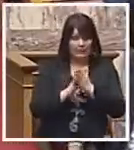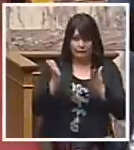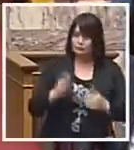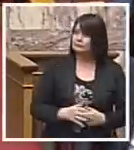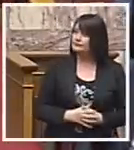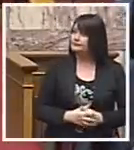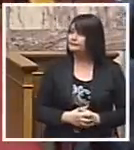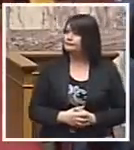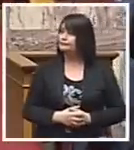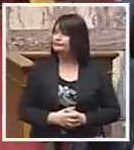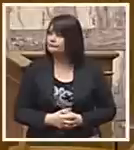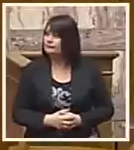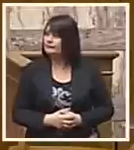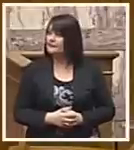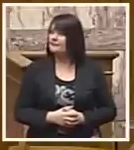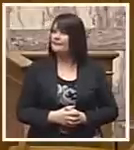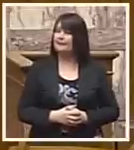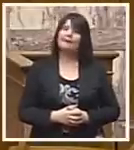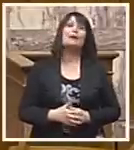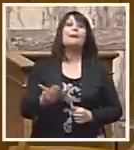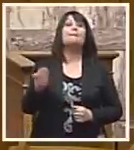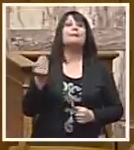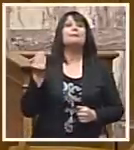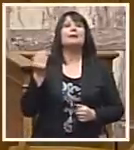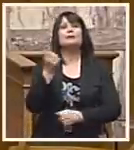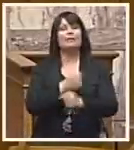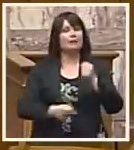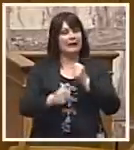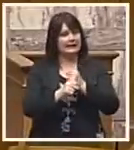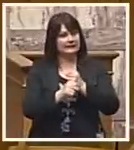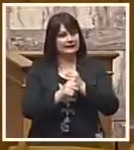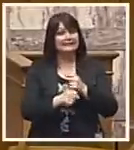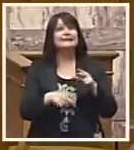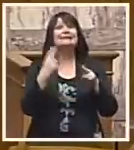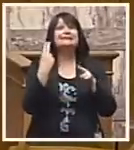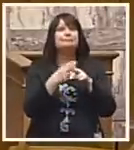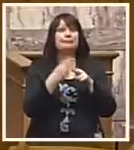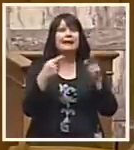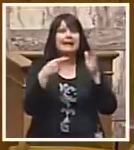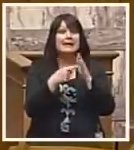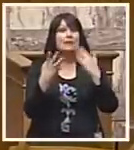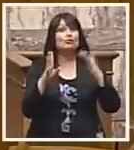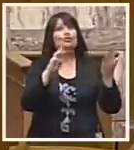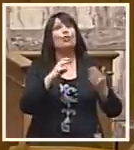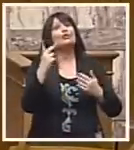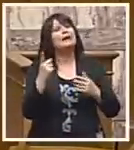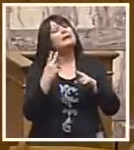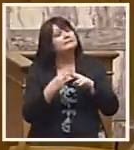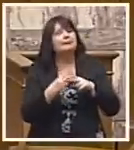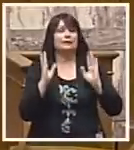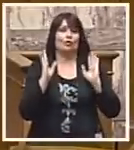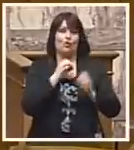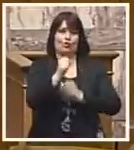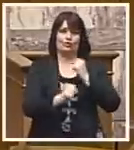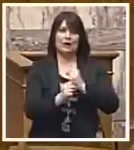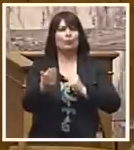Αλλά οι προηγούμενες όμως δεκαετίες, και αυτή είναι η σημασία του 81, οι προηγούμενες δεκαετίες της χώρας,